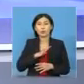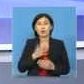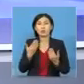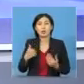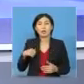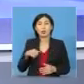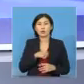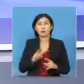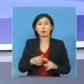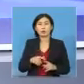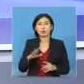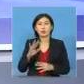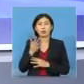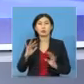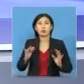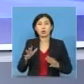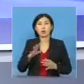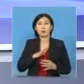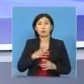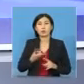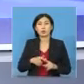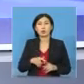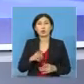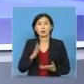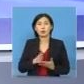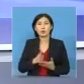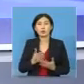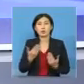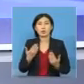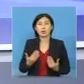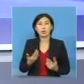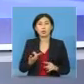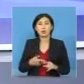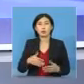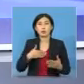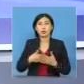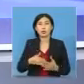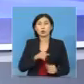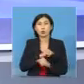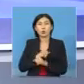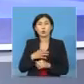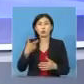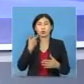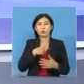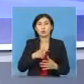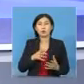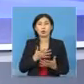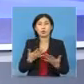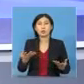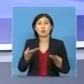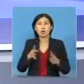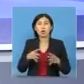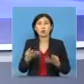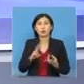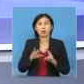Тем самым они вредят лесонасаждению вдоль береговой линии. Кроме того, зачастую активный отдых, включающий в себя готовку шашлыков